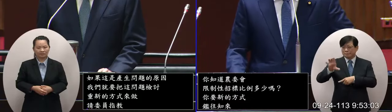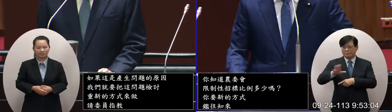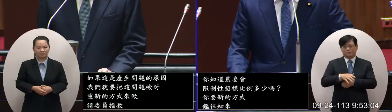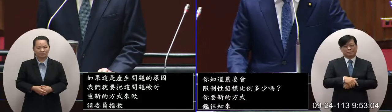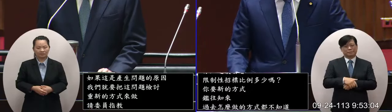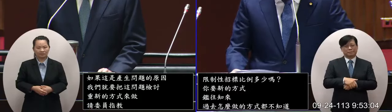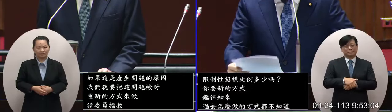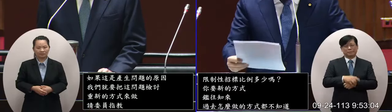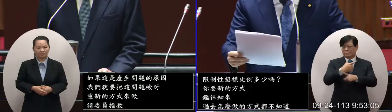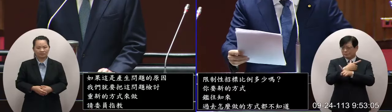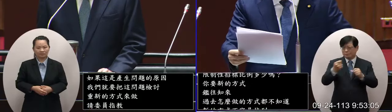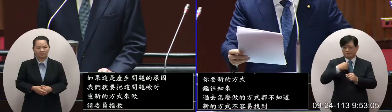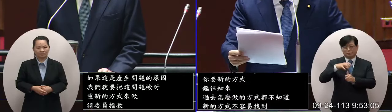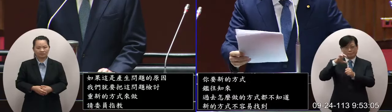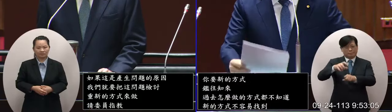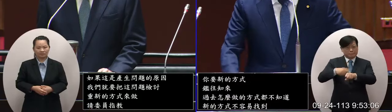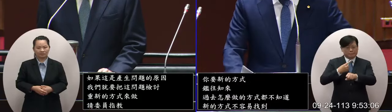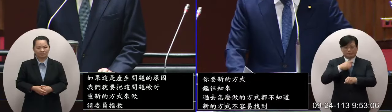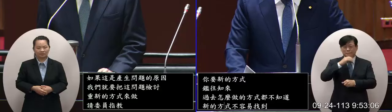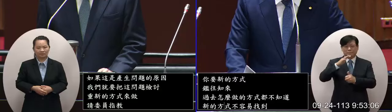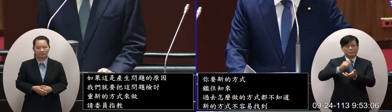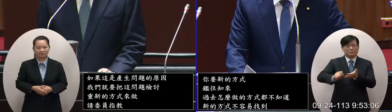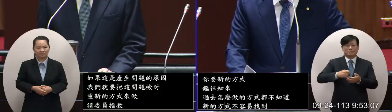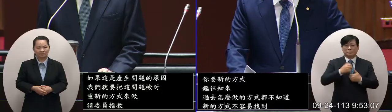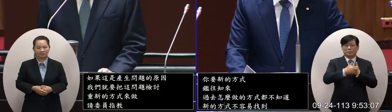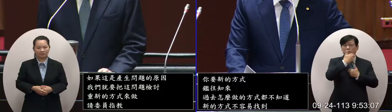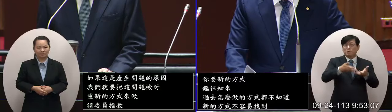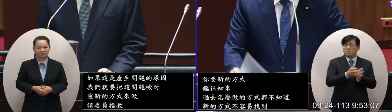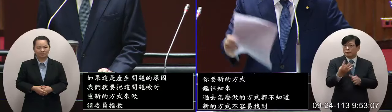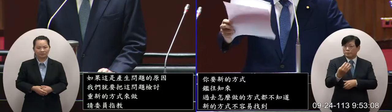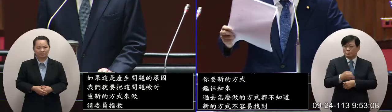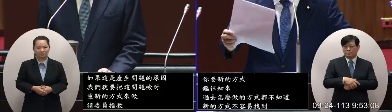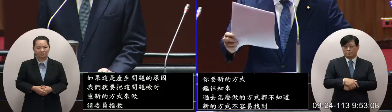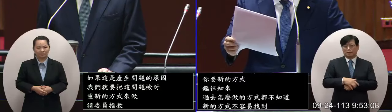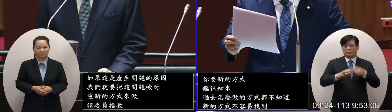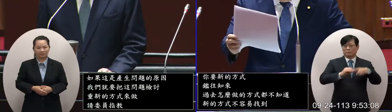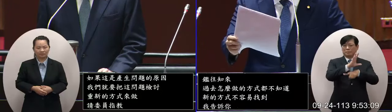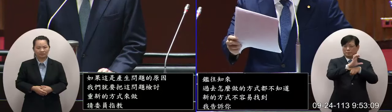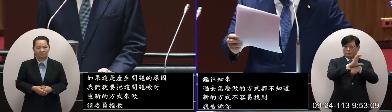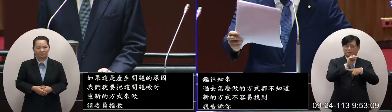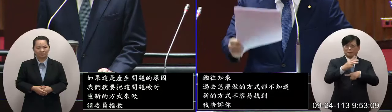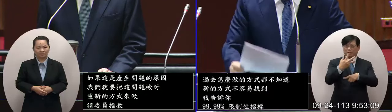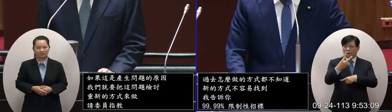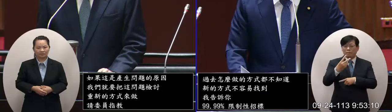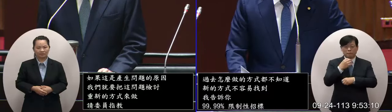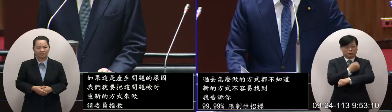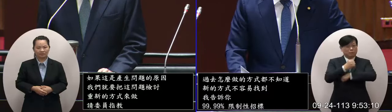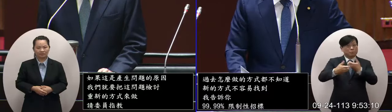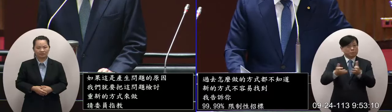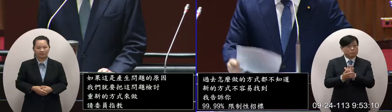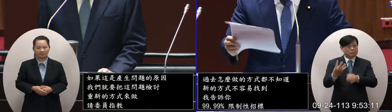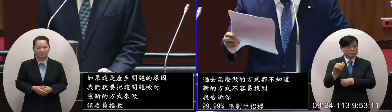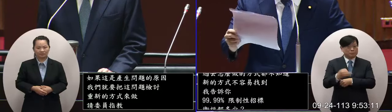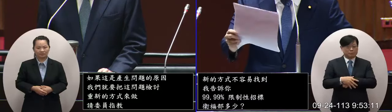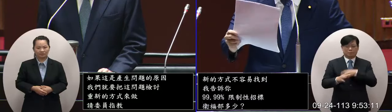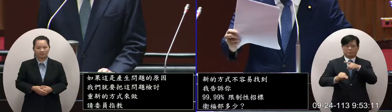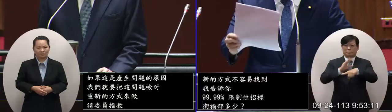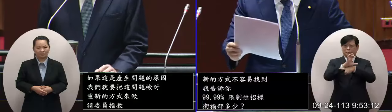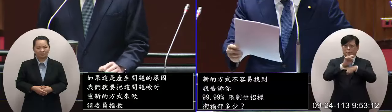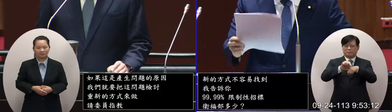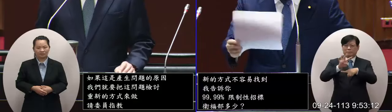99.99%啊，限制性招标。卫福部多少？99.82%。劳动部多少？